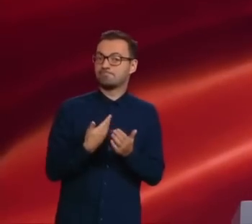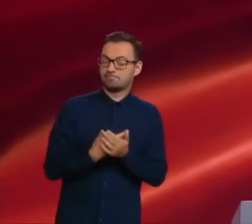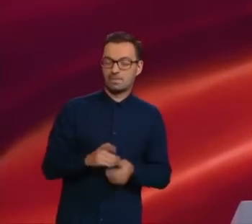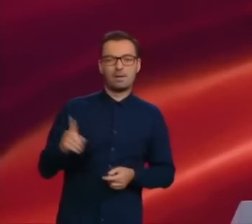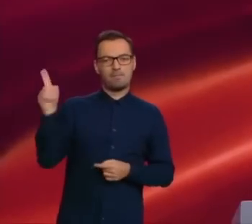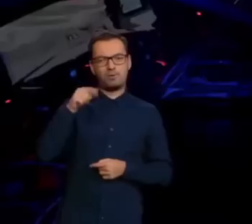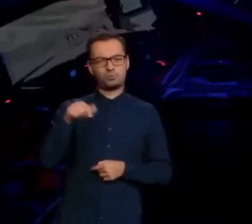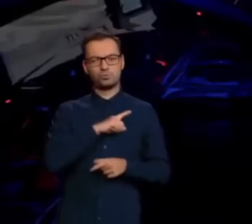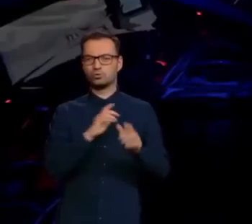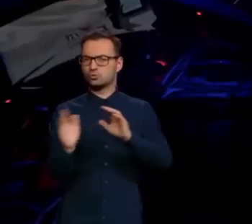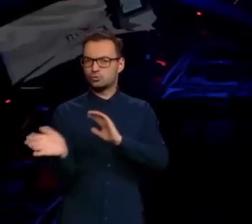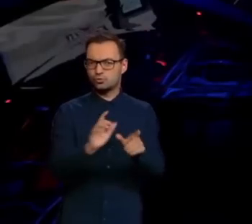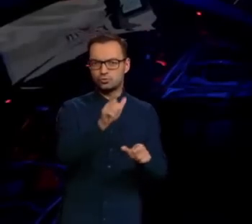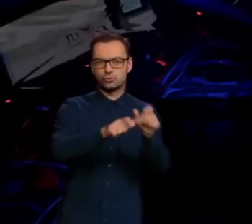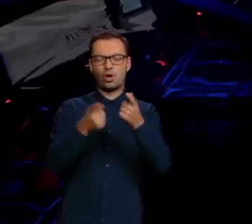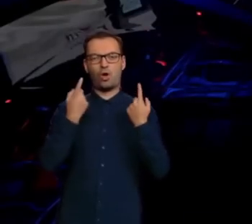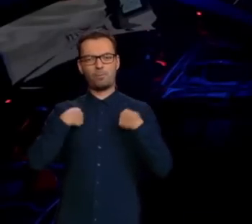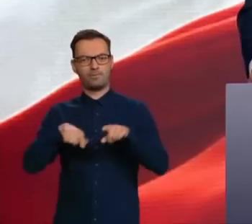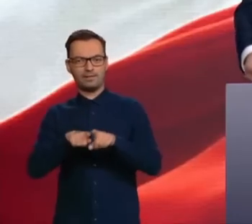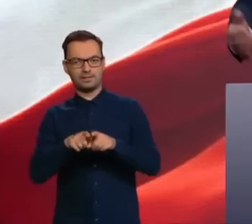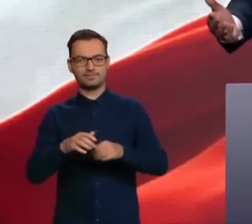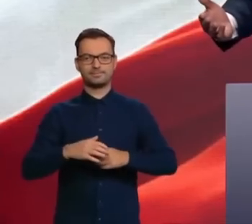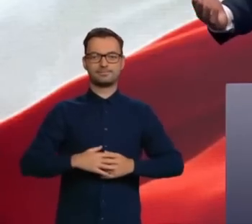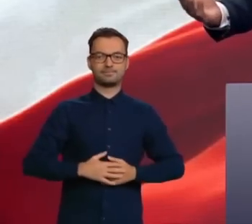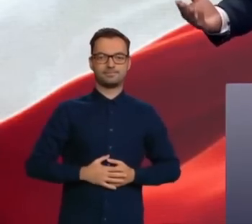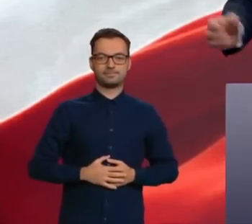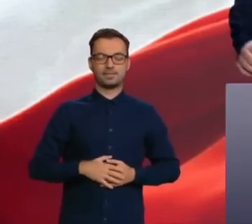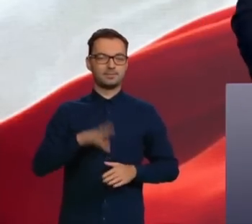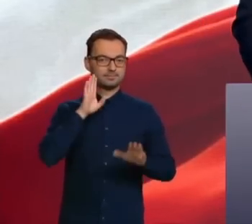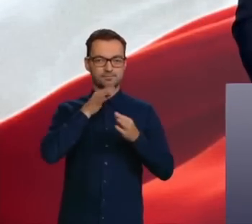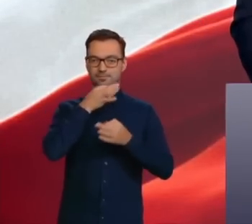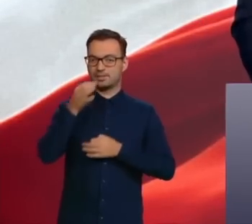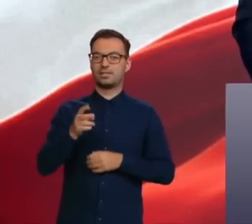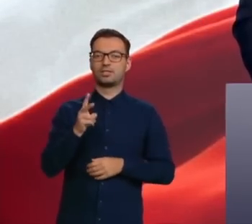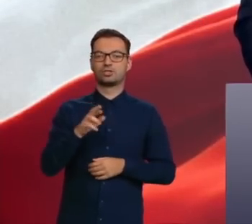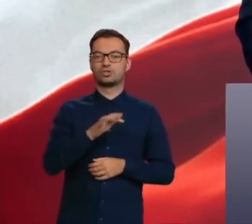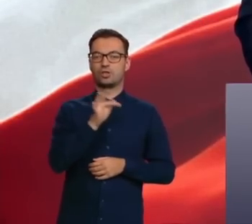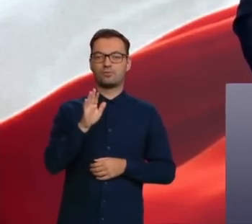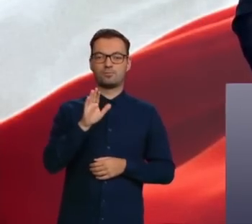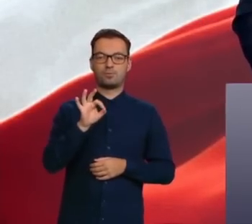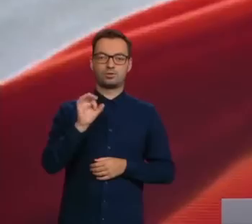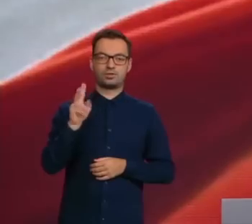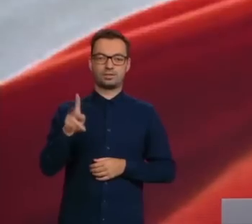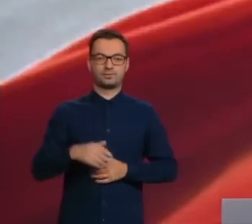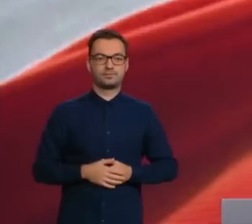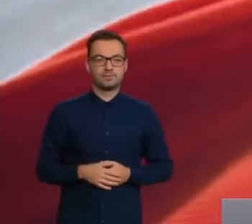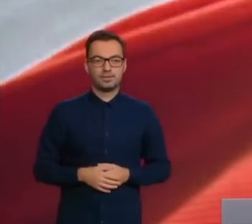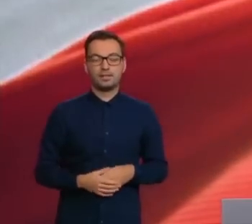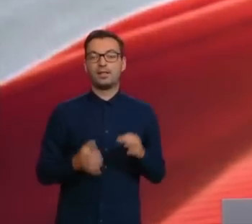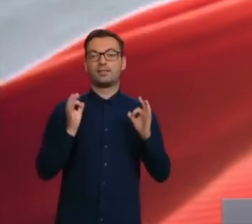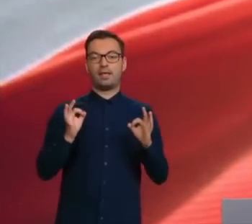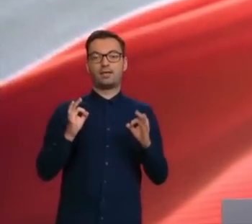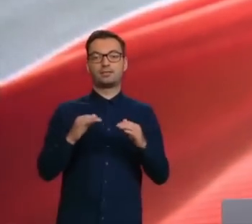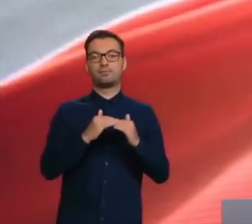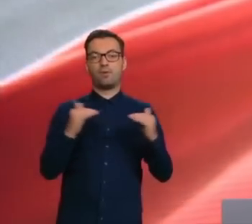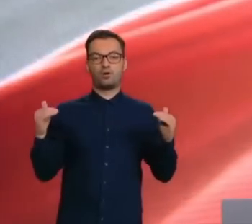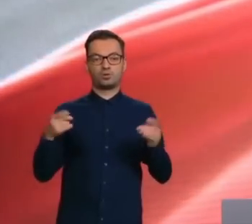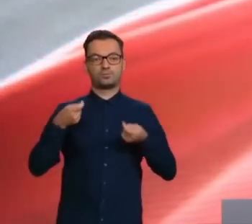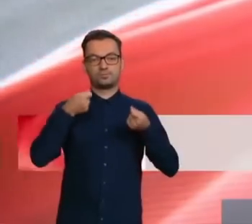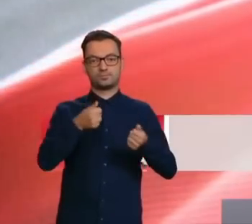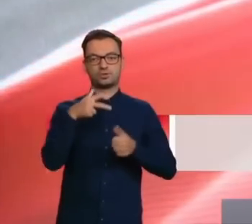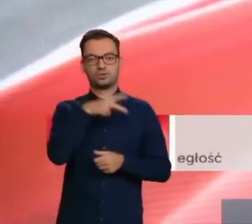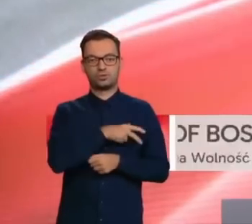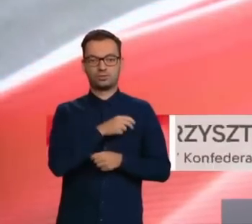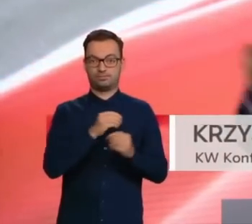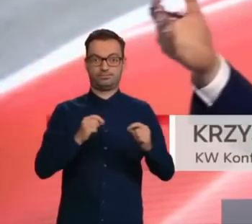troszczyć o swoich obywateli. Niech się państwo ode mnie odpieprzy po prostu. Obecny poziom świadczeń społecznych, a nie